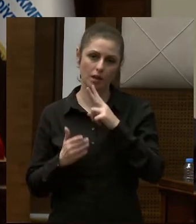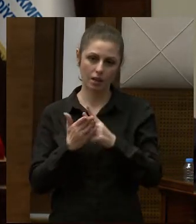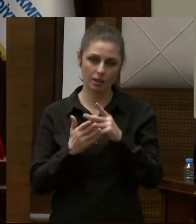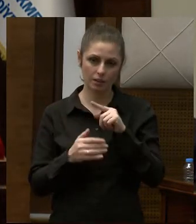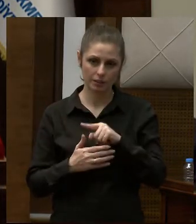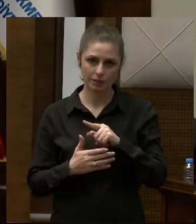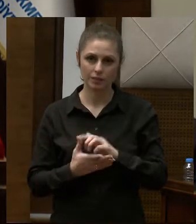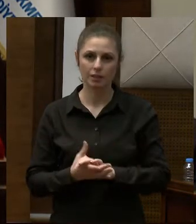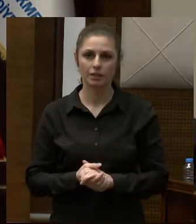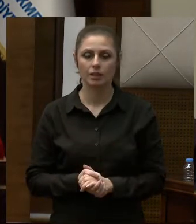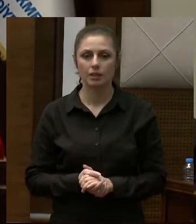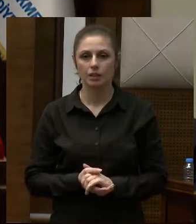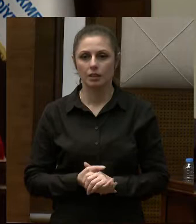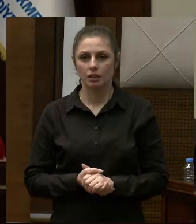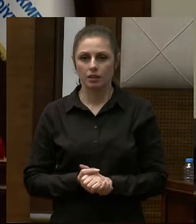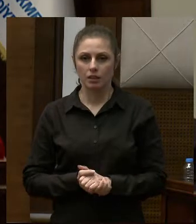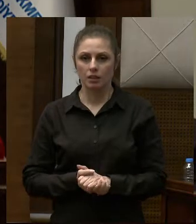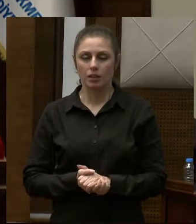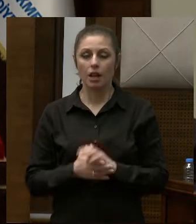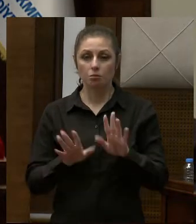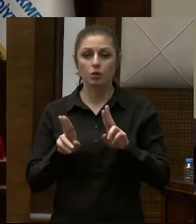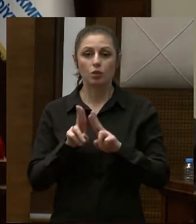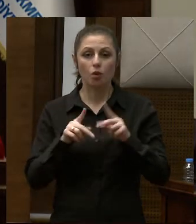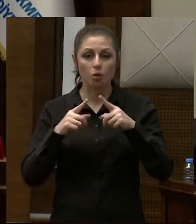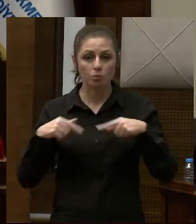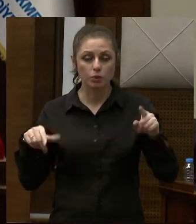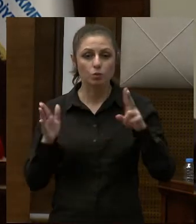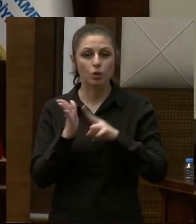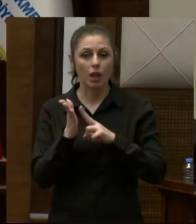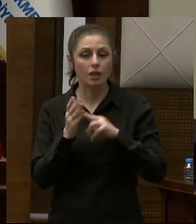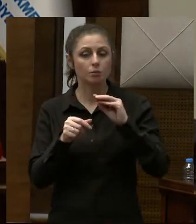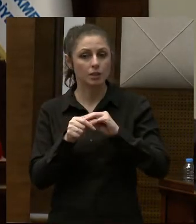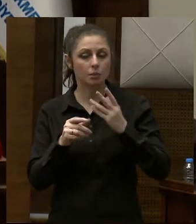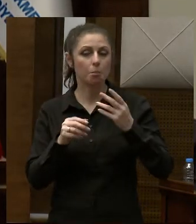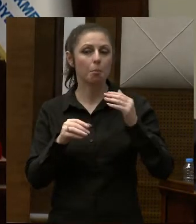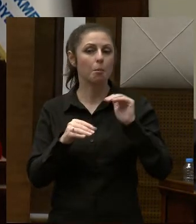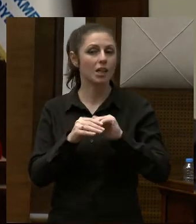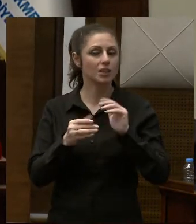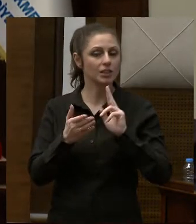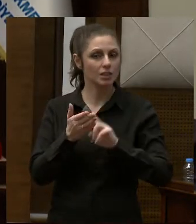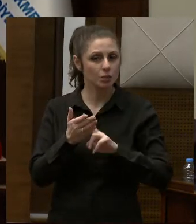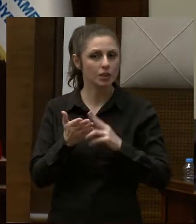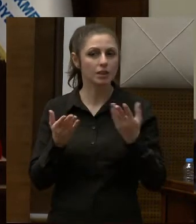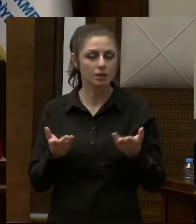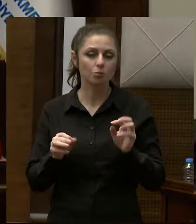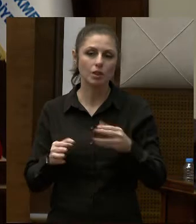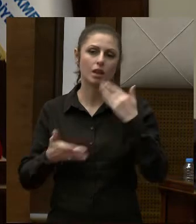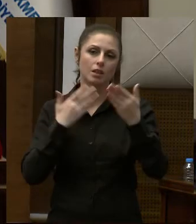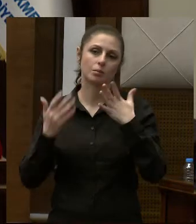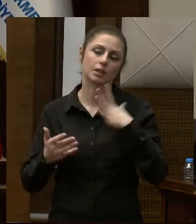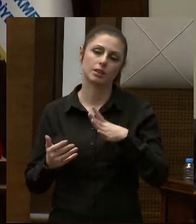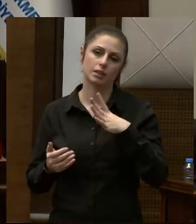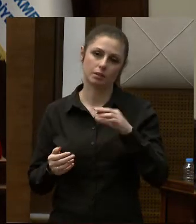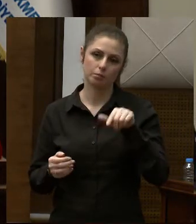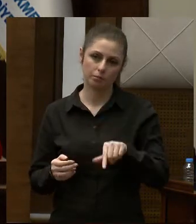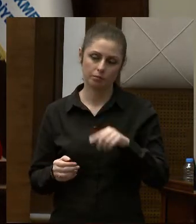da hem komisyon üyelerimiz açısından hem de meclisimiz açısından özellik arz ettiğini belirtmek istedim.